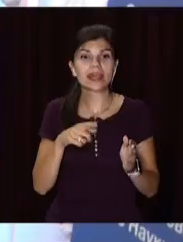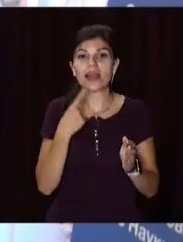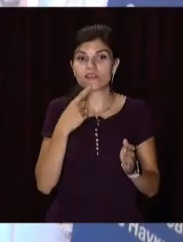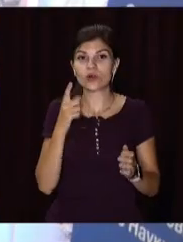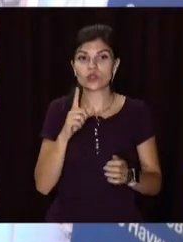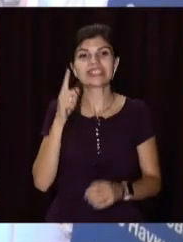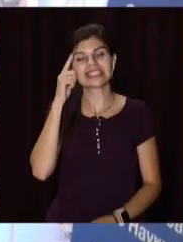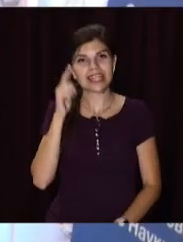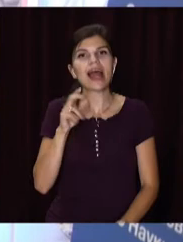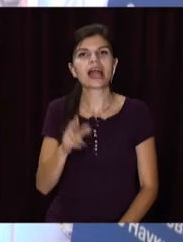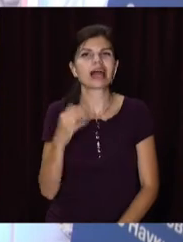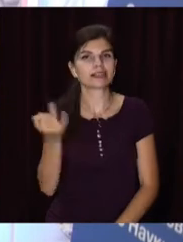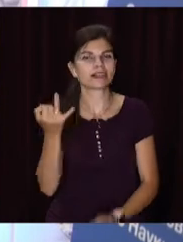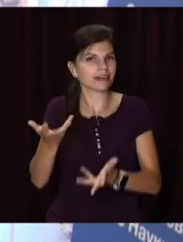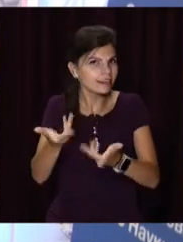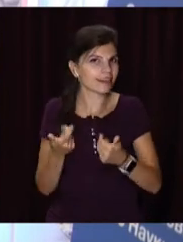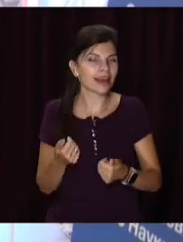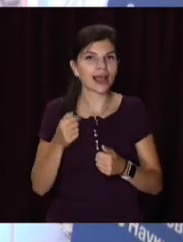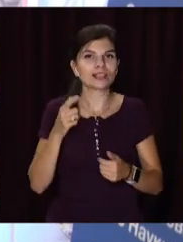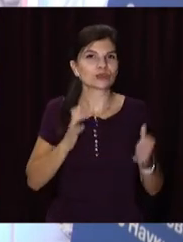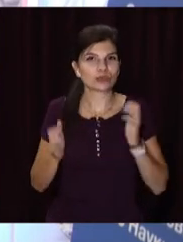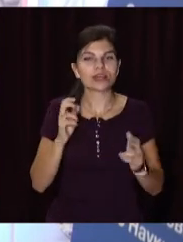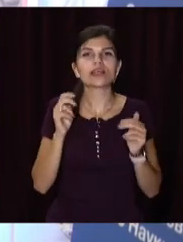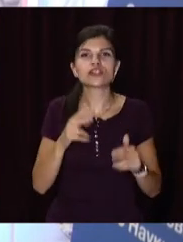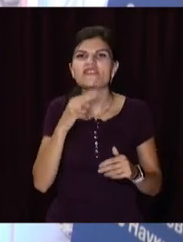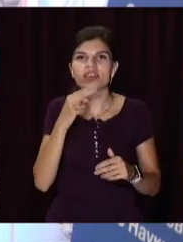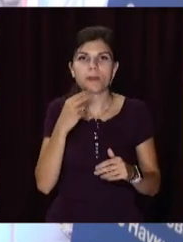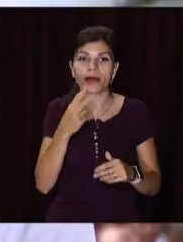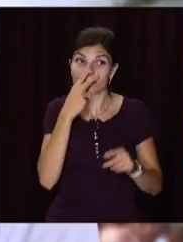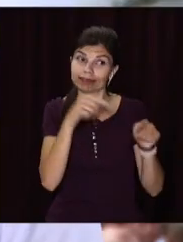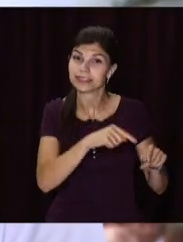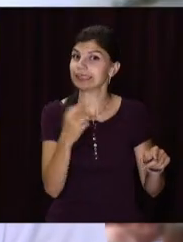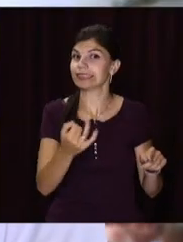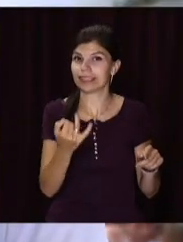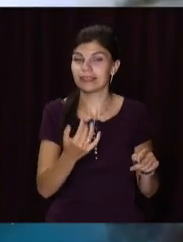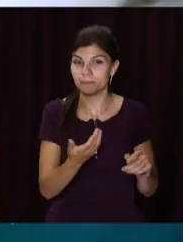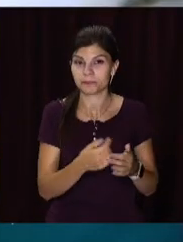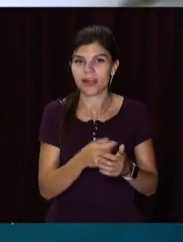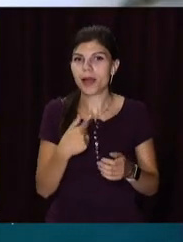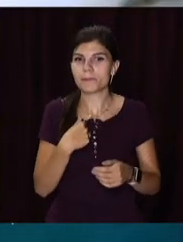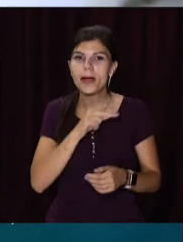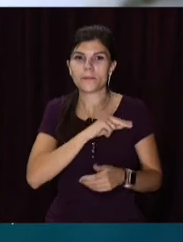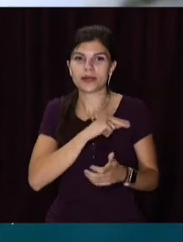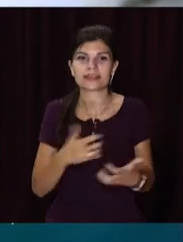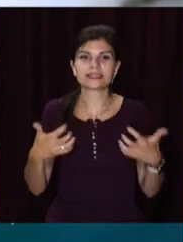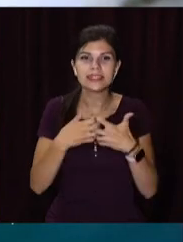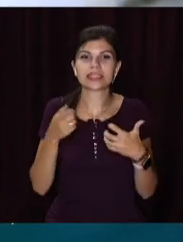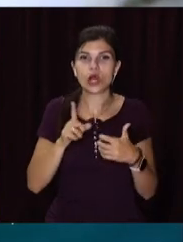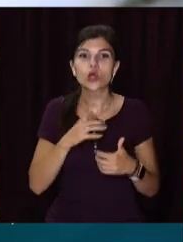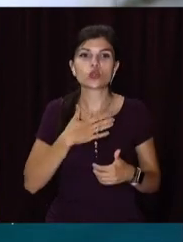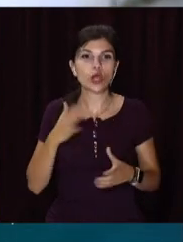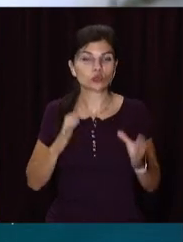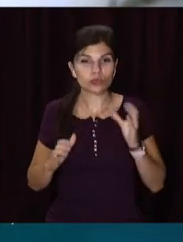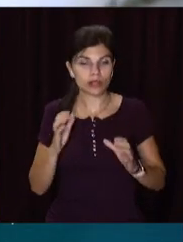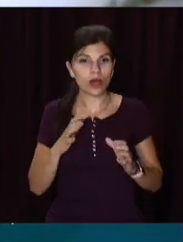зазначили, знають, як зацікавити майбутніх студентів і чим привернути їхню увагу. Ми співпрацюємо активно з підприємствами, щоб нашим